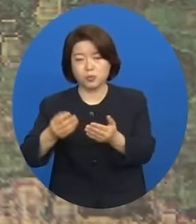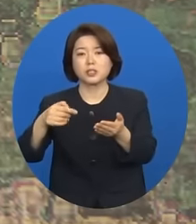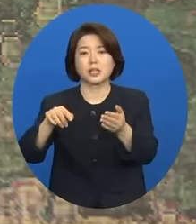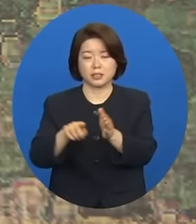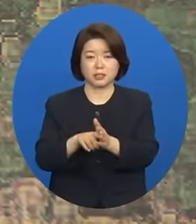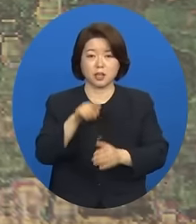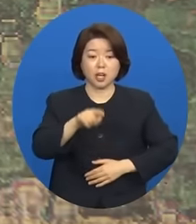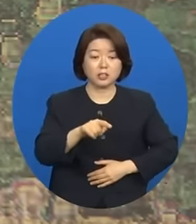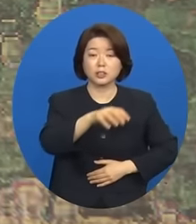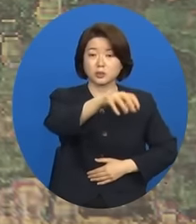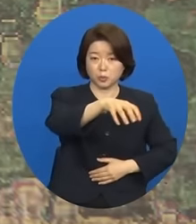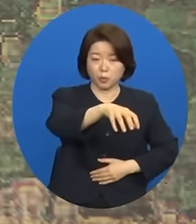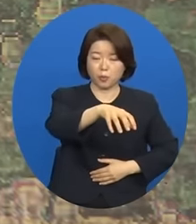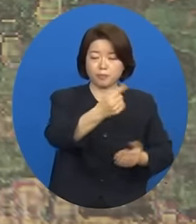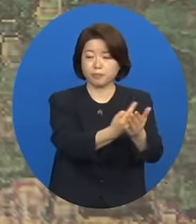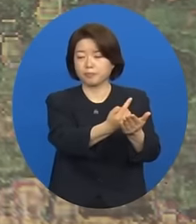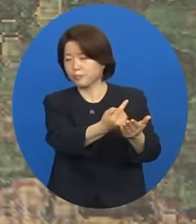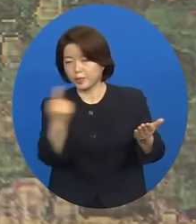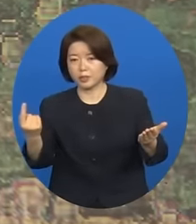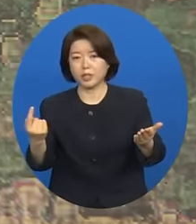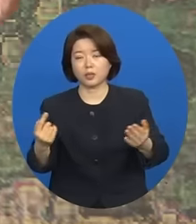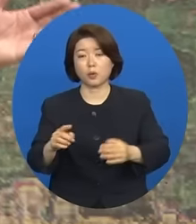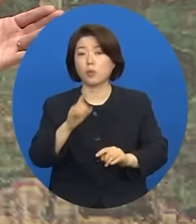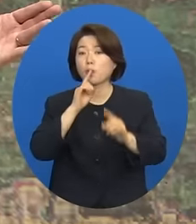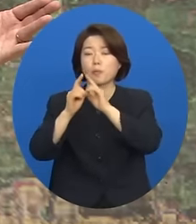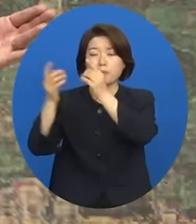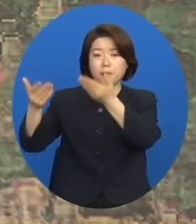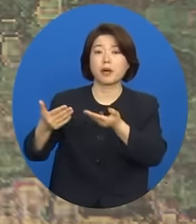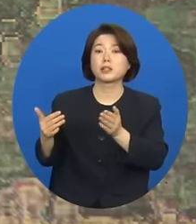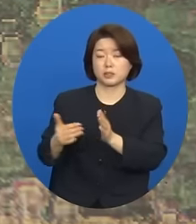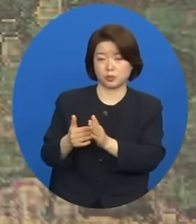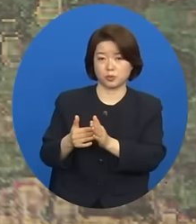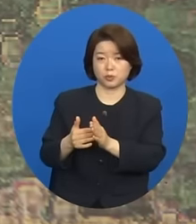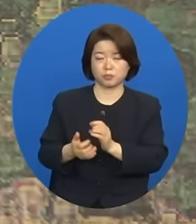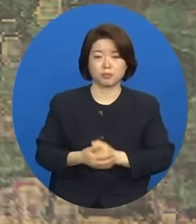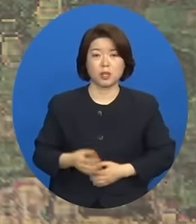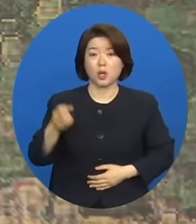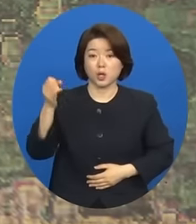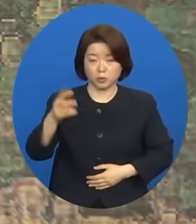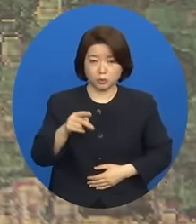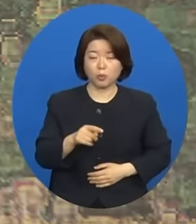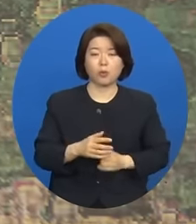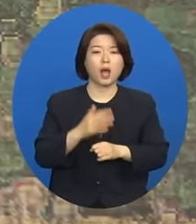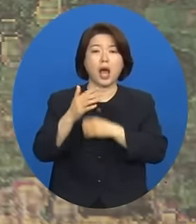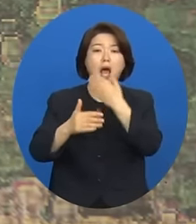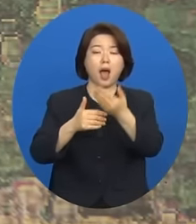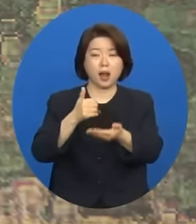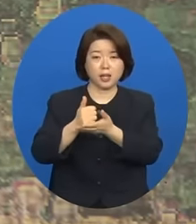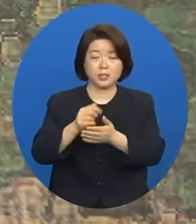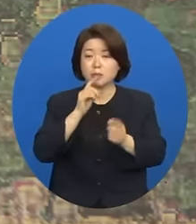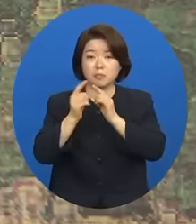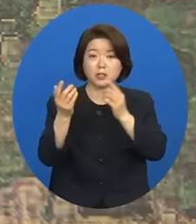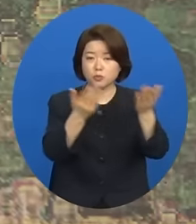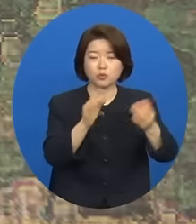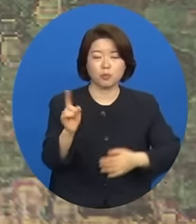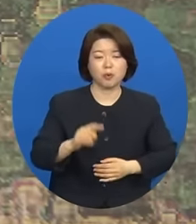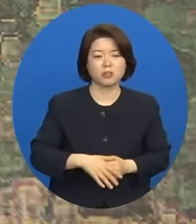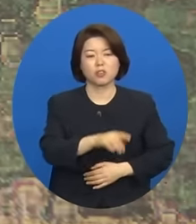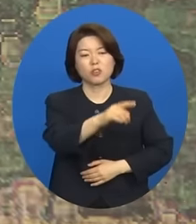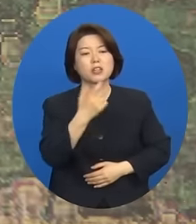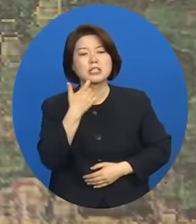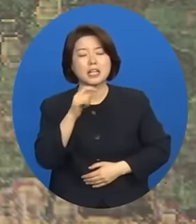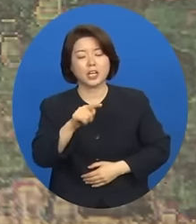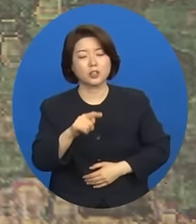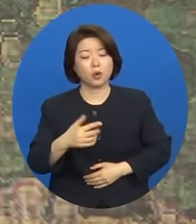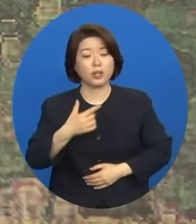그 바단 아람을 떠나라고 말씀을 하시는 거예요. 그러면서 하나님께서 뭐라고 하시냐면 너 야곱 너 그때 나한테